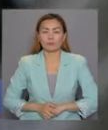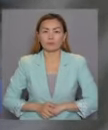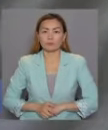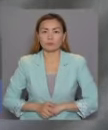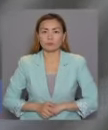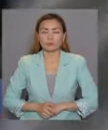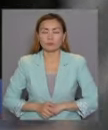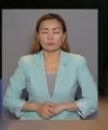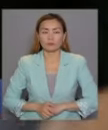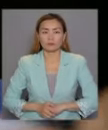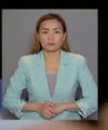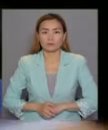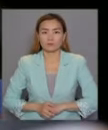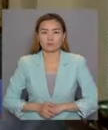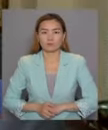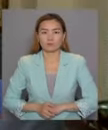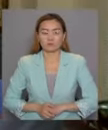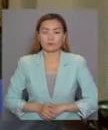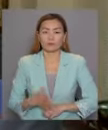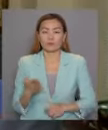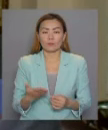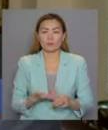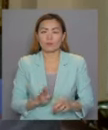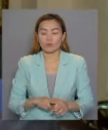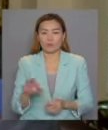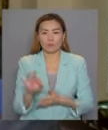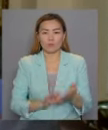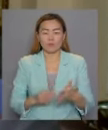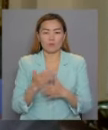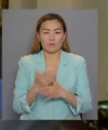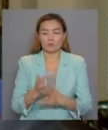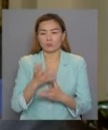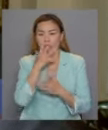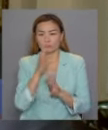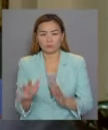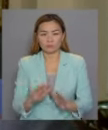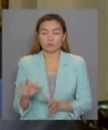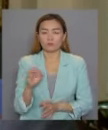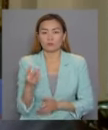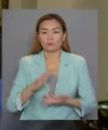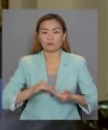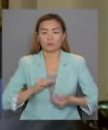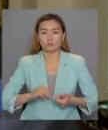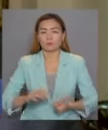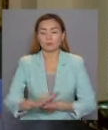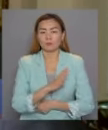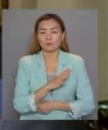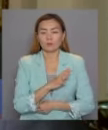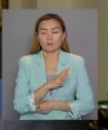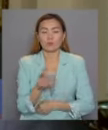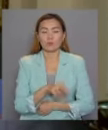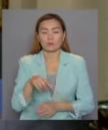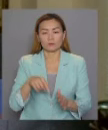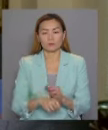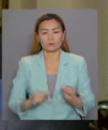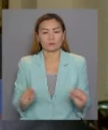екеуінде. Солай енді қалай болғанда да уақытты оздырмай, егерде әрбір сәт қымбат болды ғой енді.